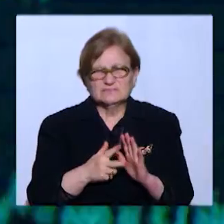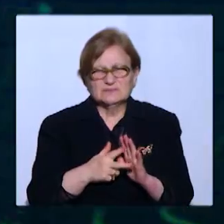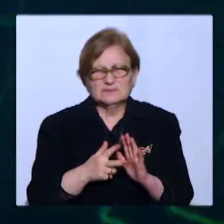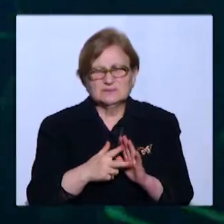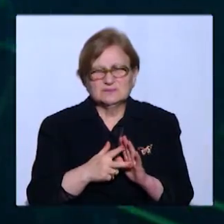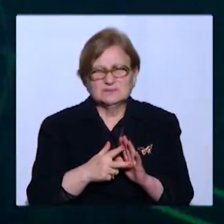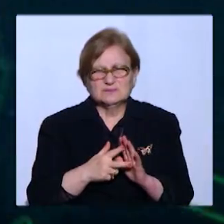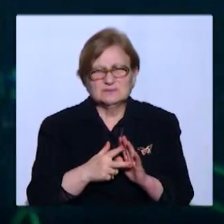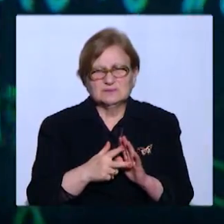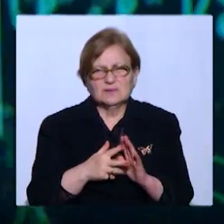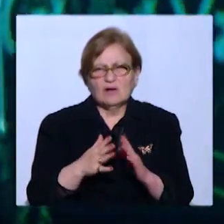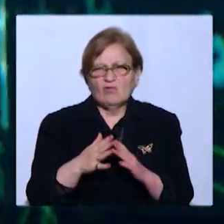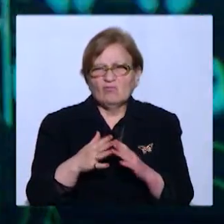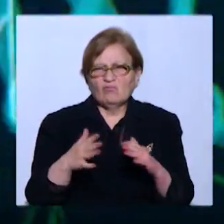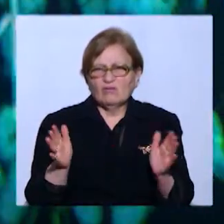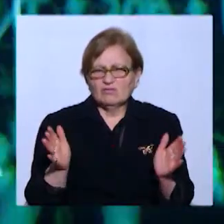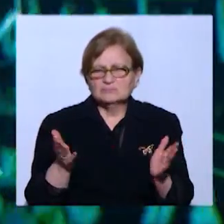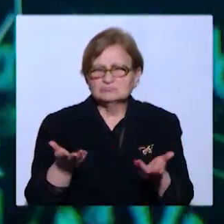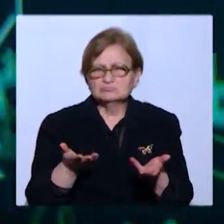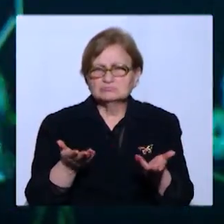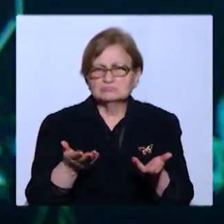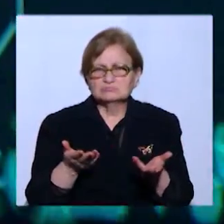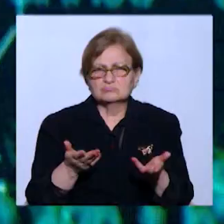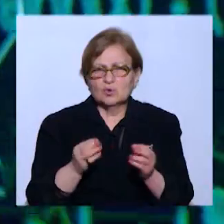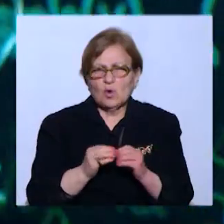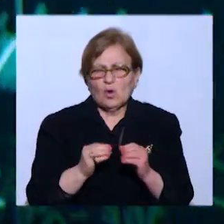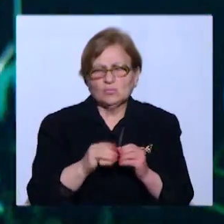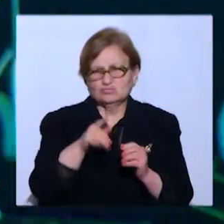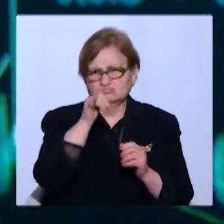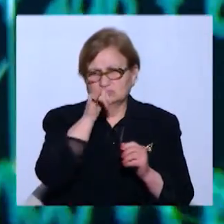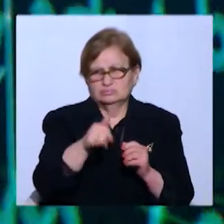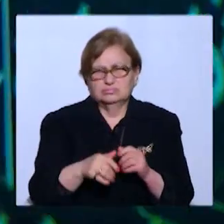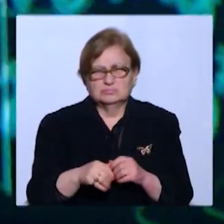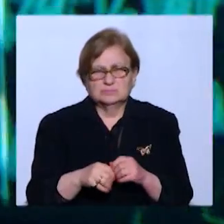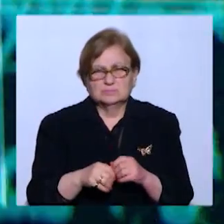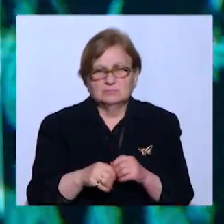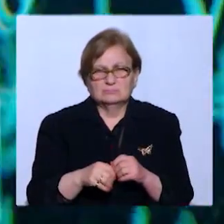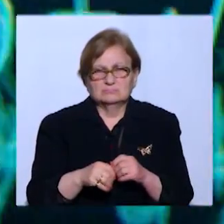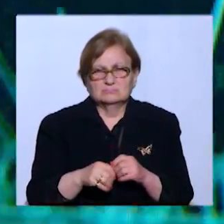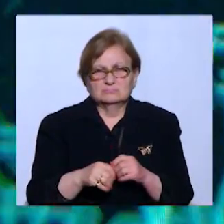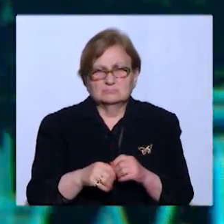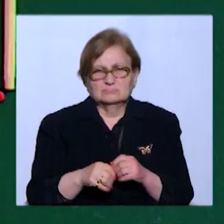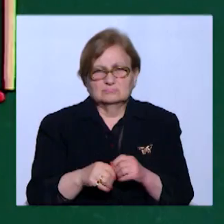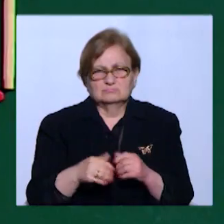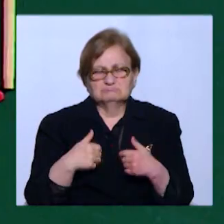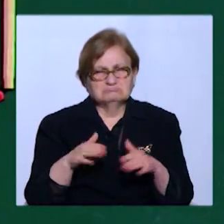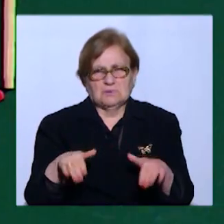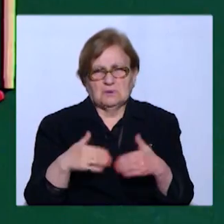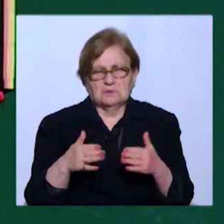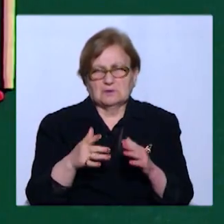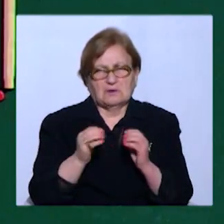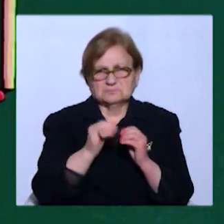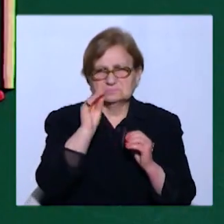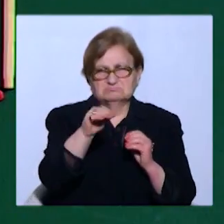8-8-8-8-ზე მეტი რომელი რიცხვებია? 10 კი, მაგრამ 10 არ გამომადგება. აქეთ 10 ვერ